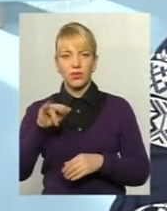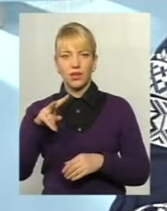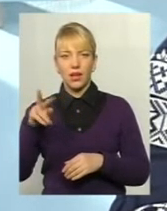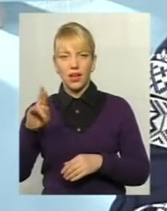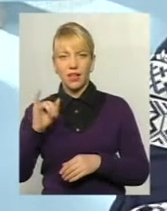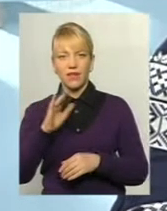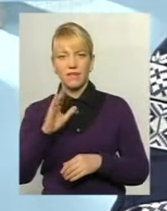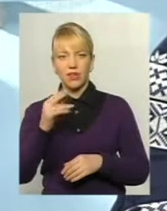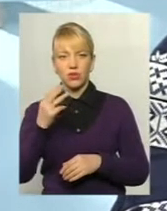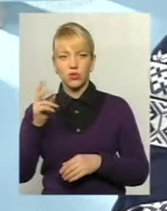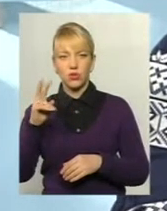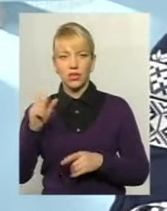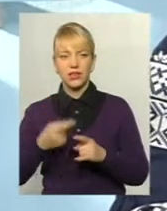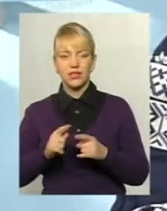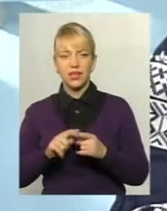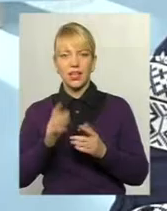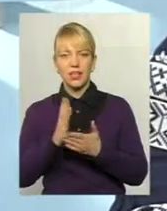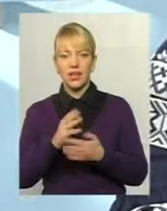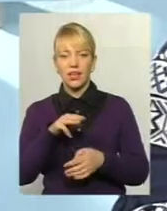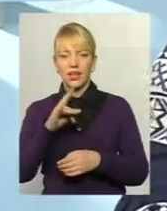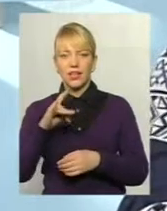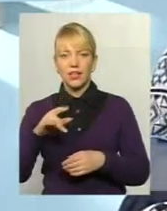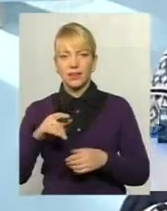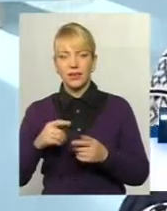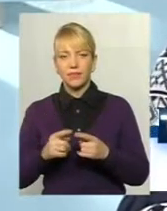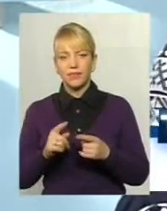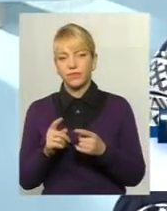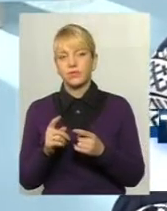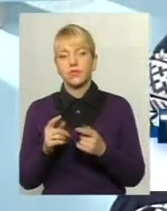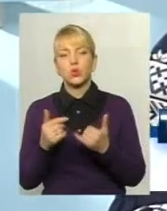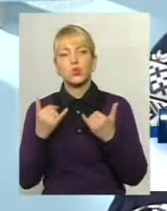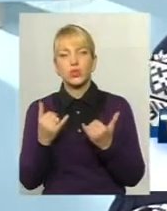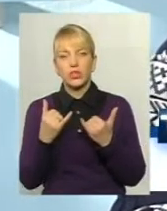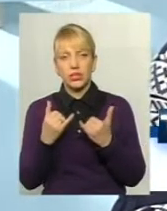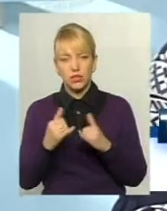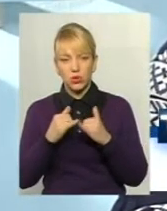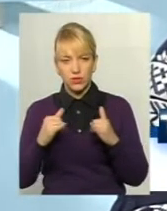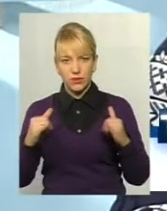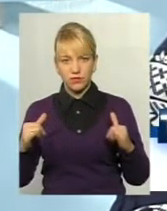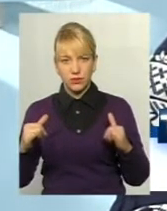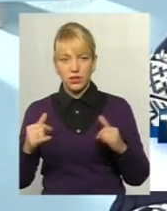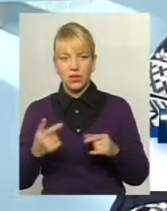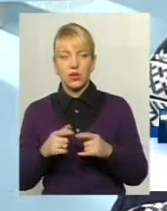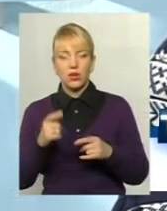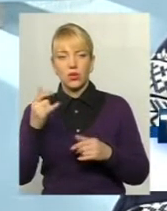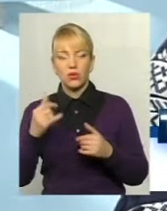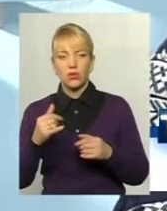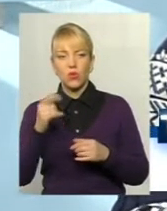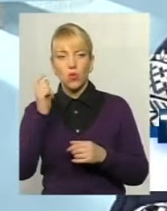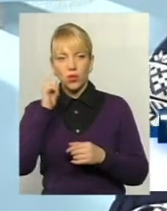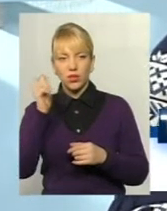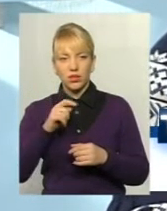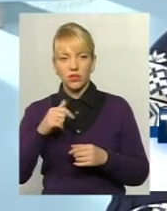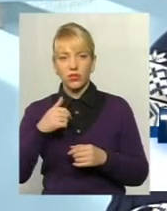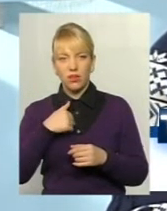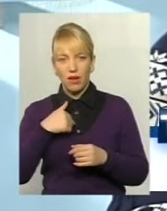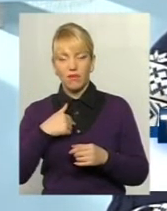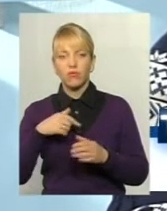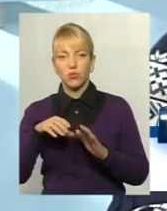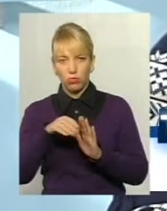це є ось тим трендом сучасним, який дійсно дозволить розвивати сучасну Україну. Я в тому